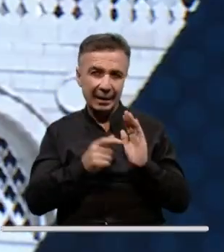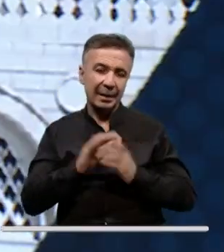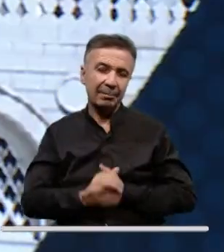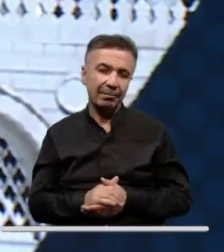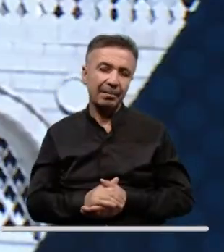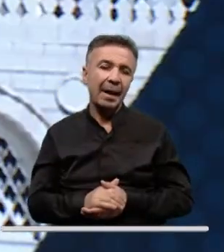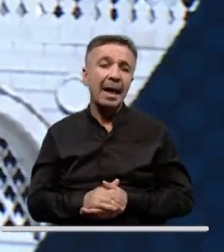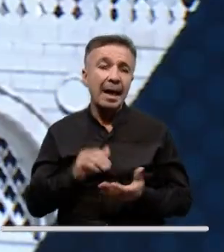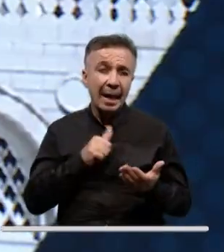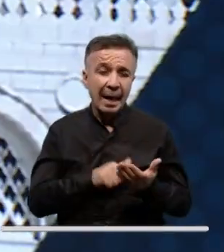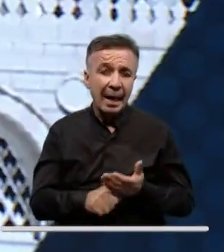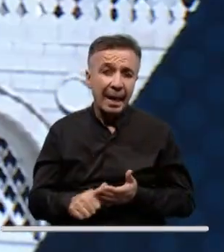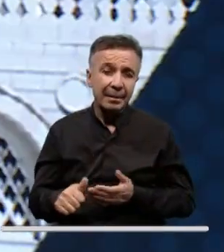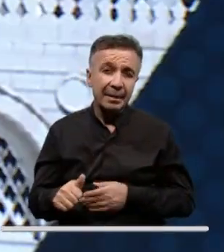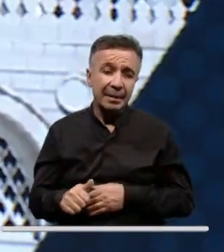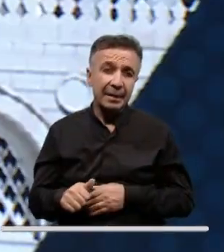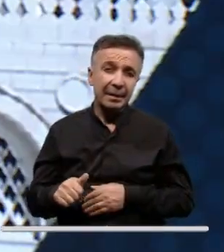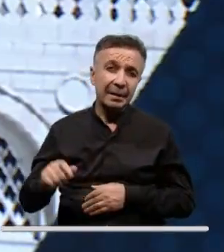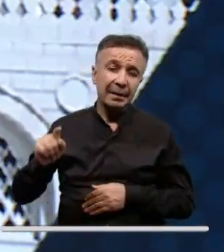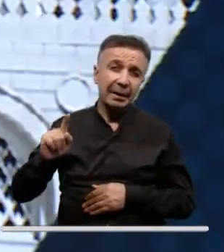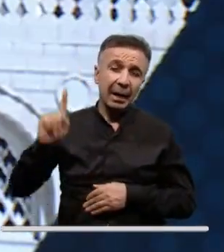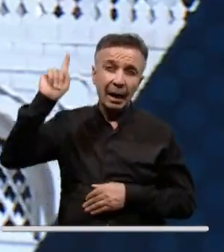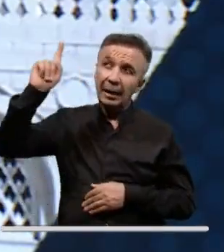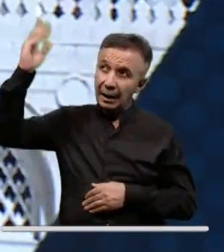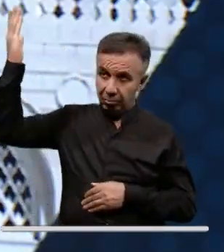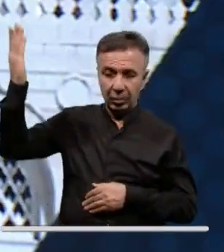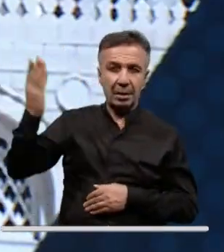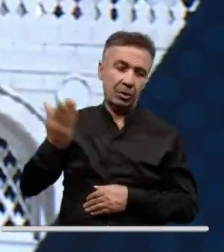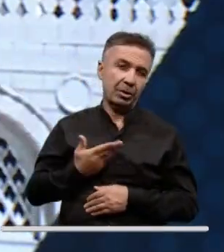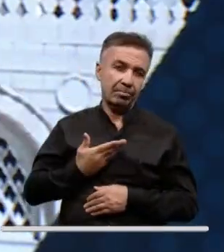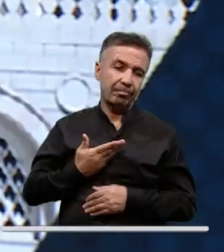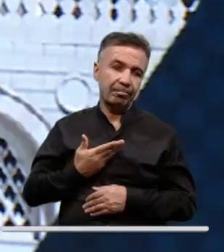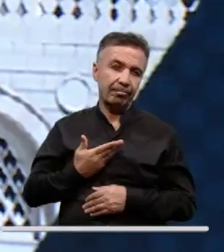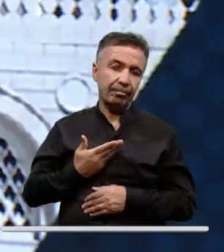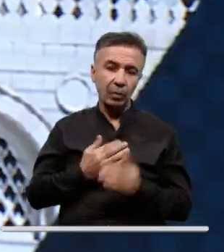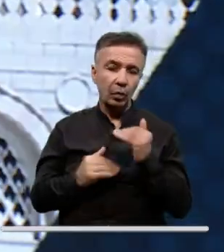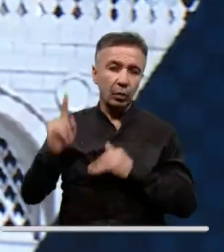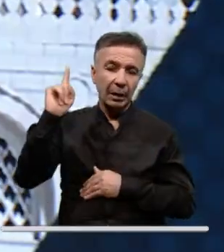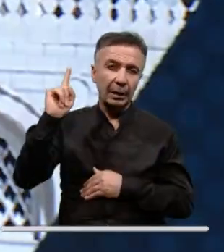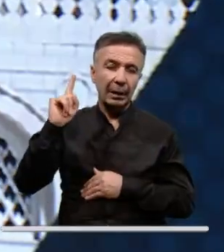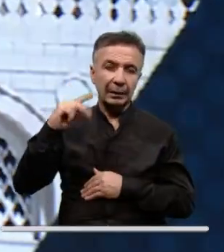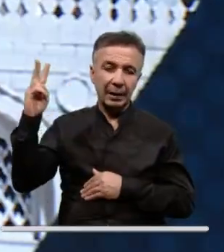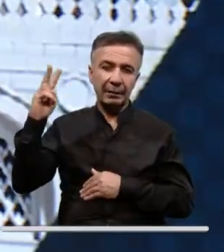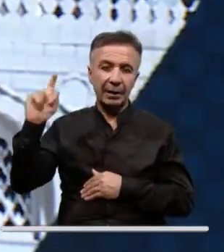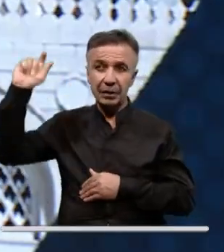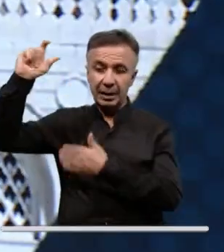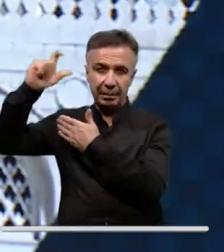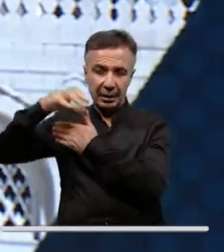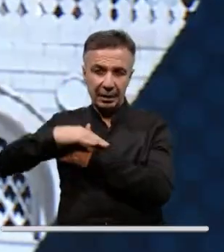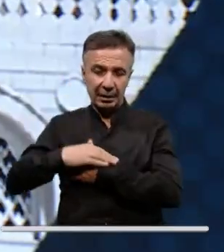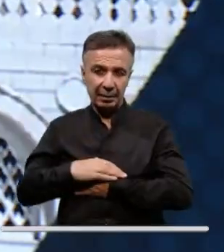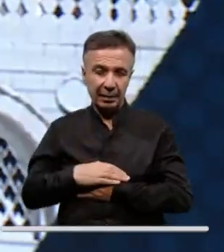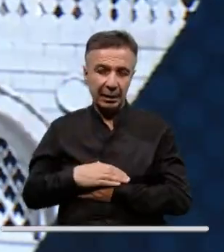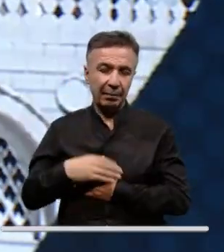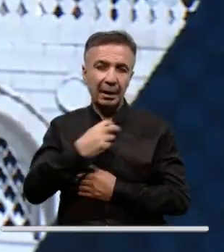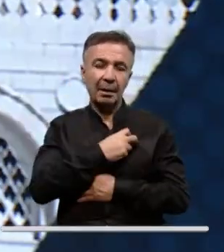hepsi vahiydir Eee Allah Allahu Teala tarafından Cebrail Aleyhisselam vasıtasıyla